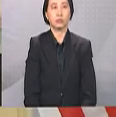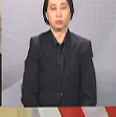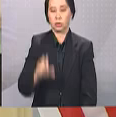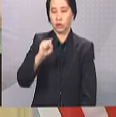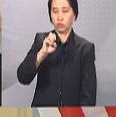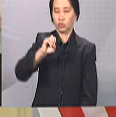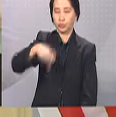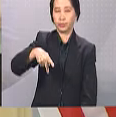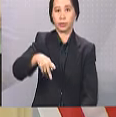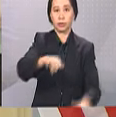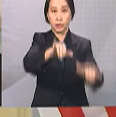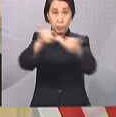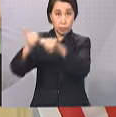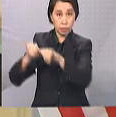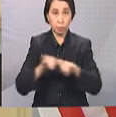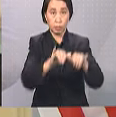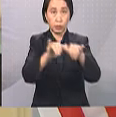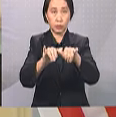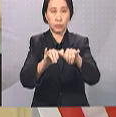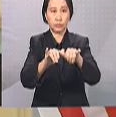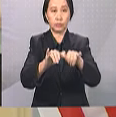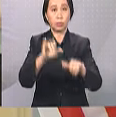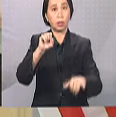SOP standard yang kita keluarkan bahawa